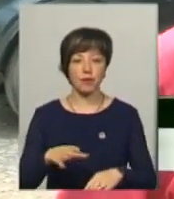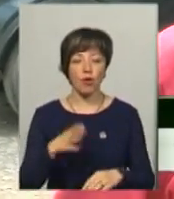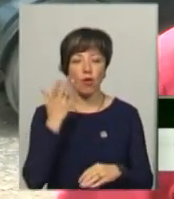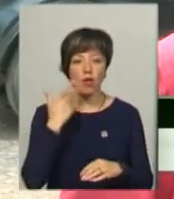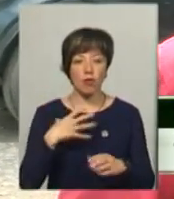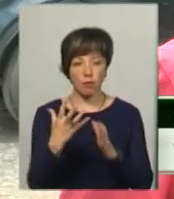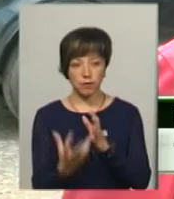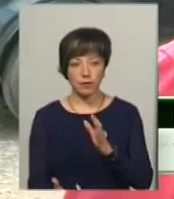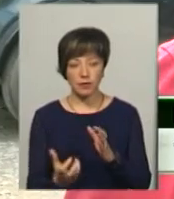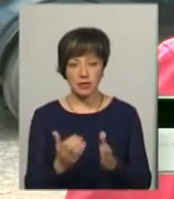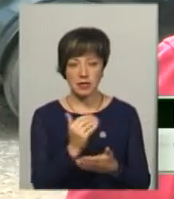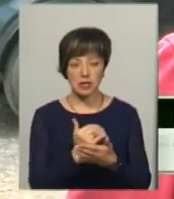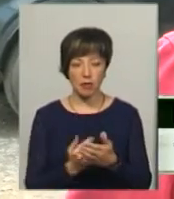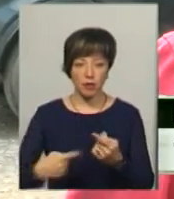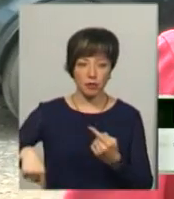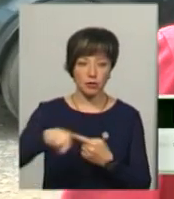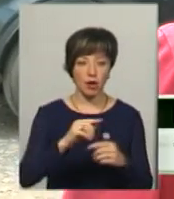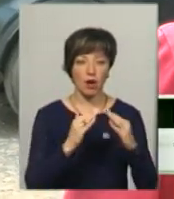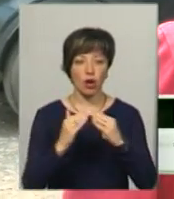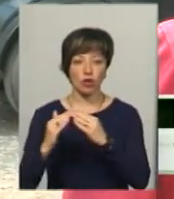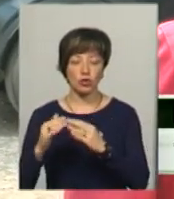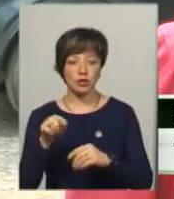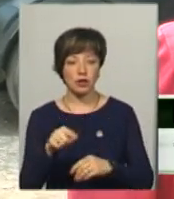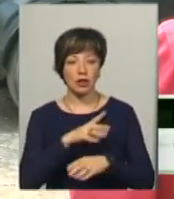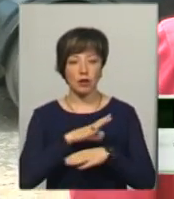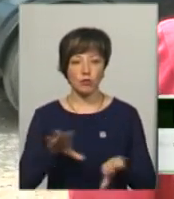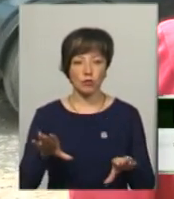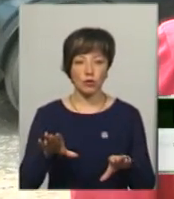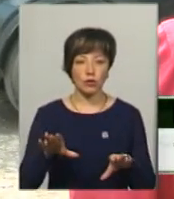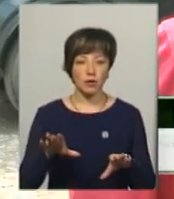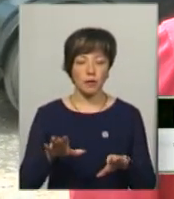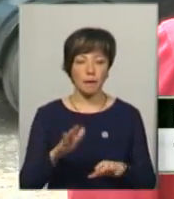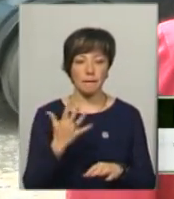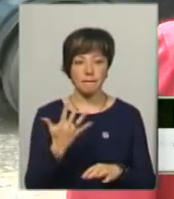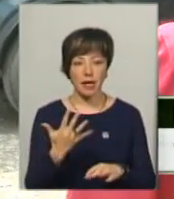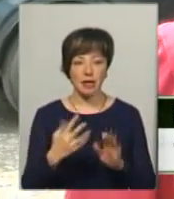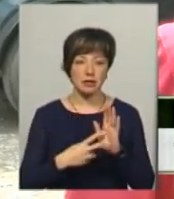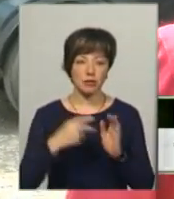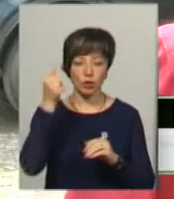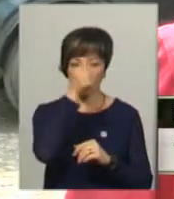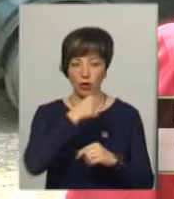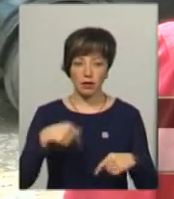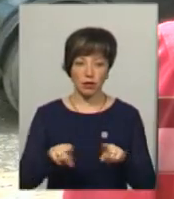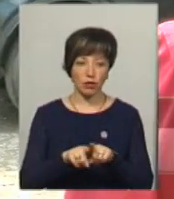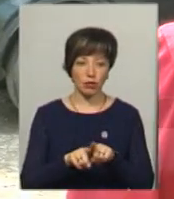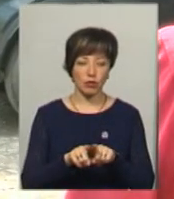система поза гаражі їхні. Вони, не було на протяжі 5-7 років таких